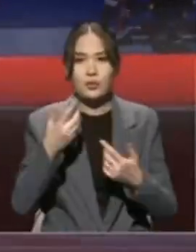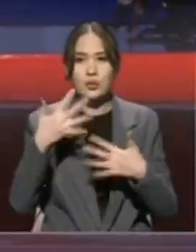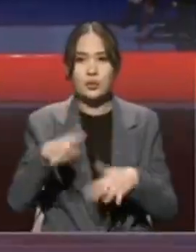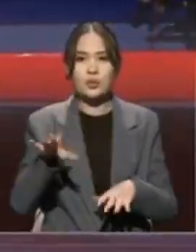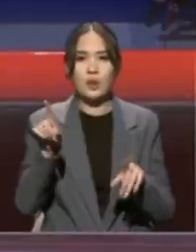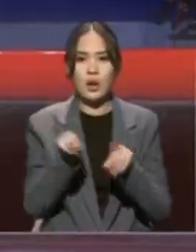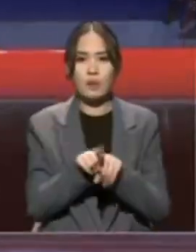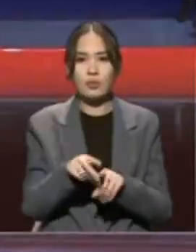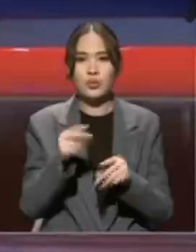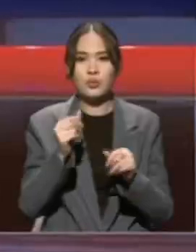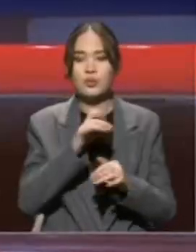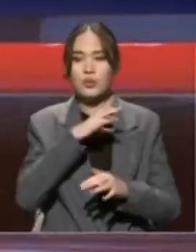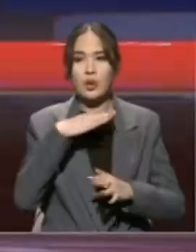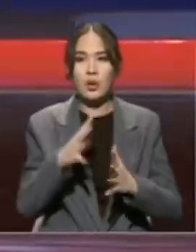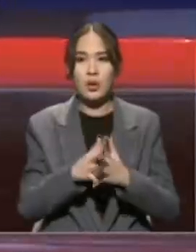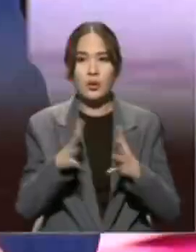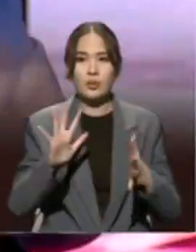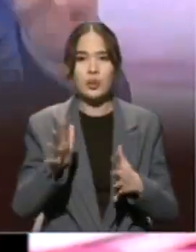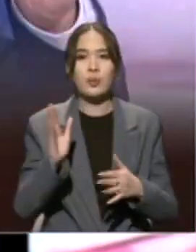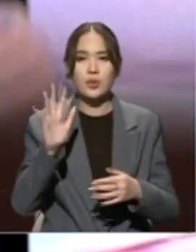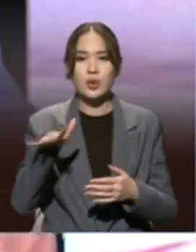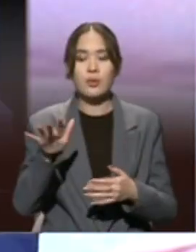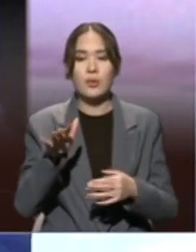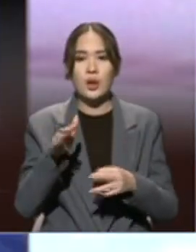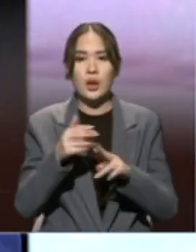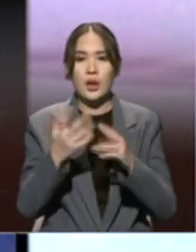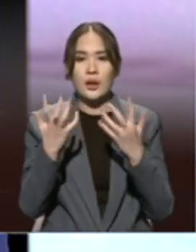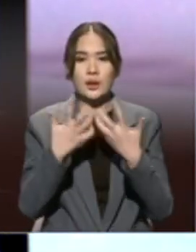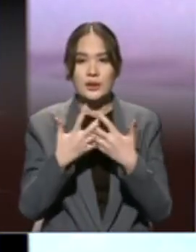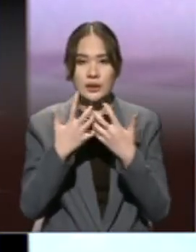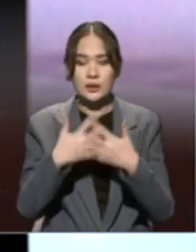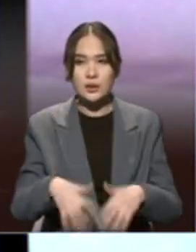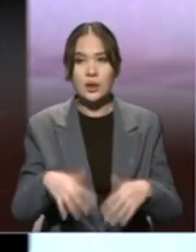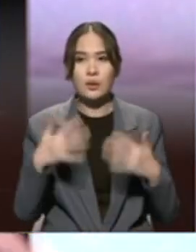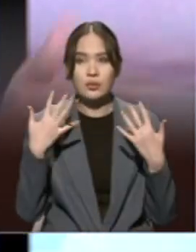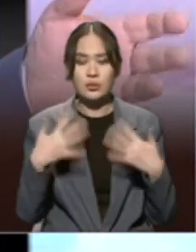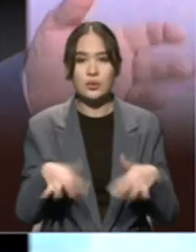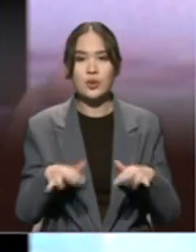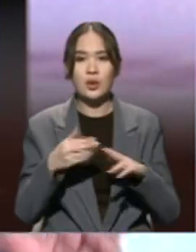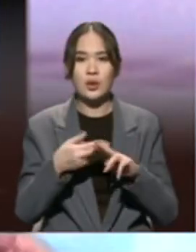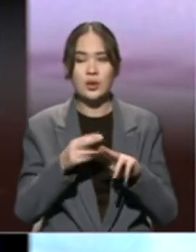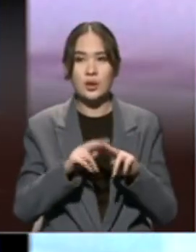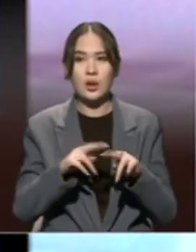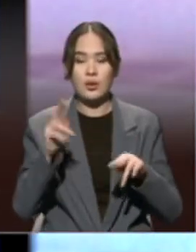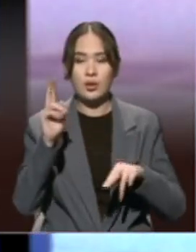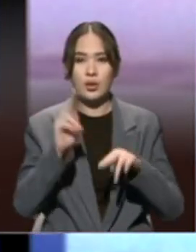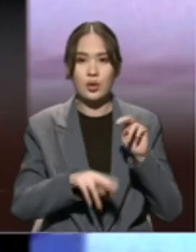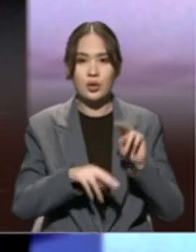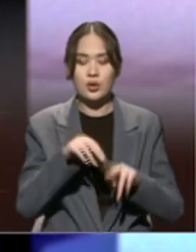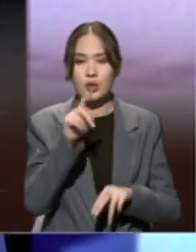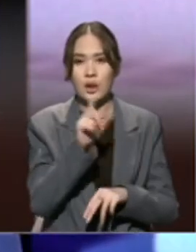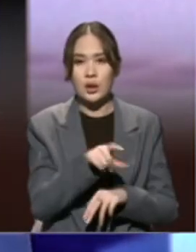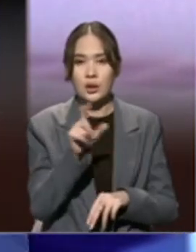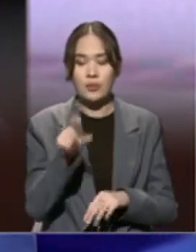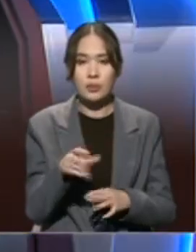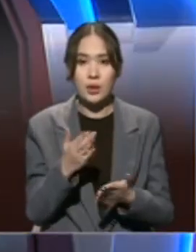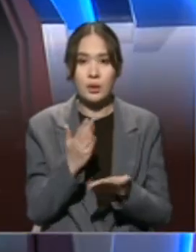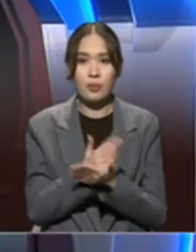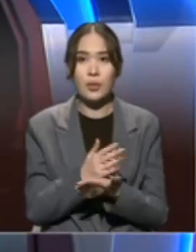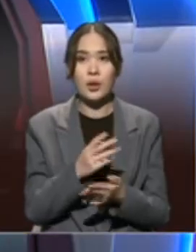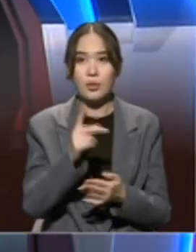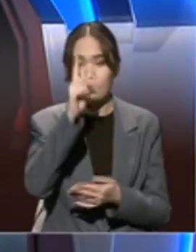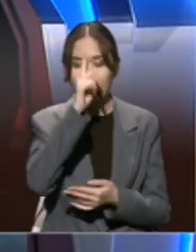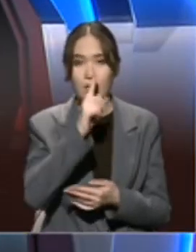болады. Сондықтан амал жоқ, есептеп отырады да, квадратты шаршы метріне амал жоқ. Құрылысшылар да бар, мысалға бір айлықтыға